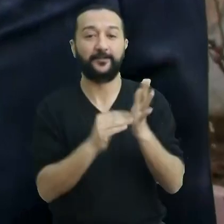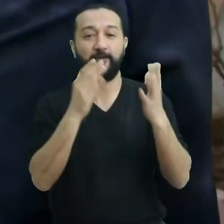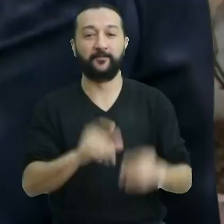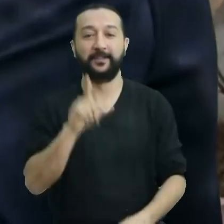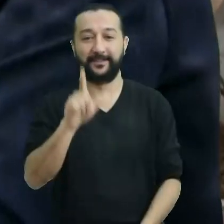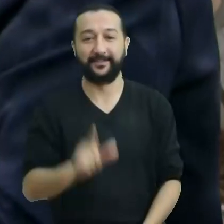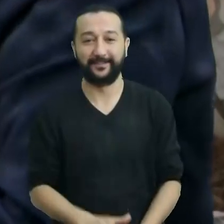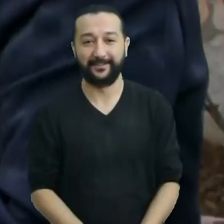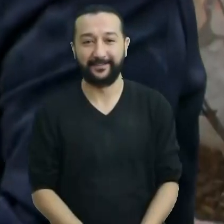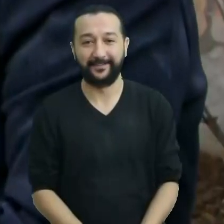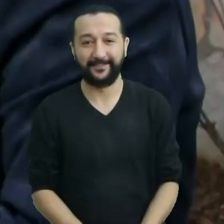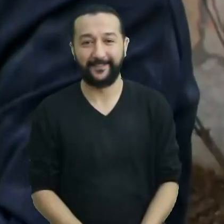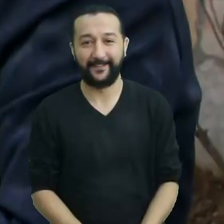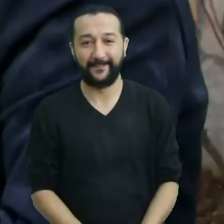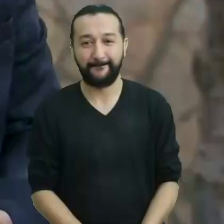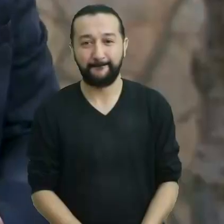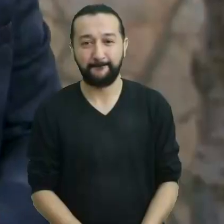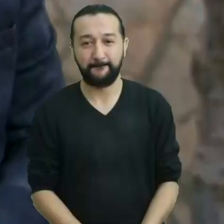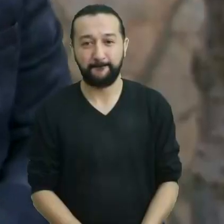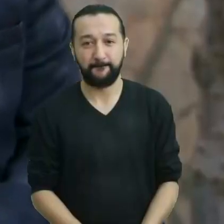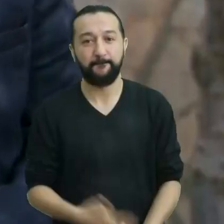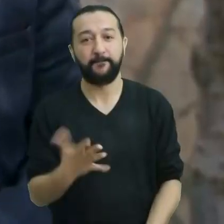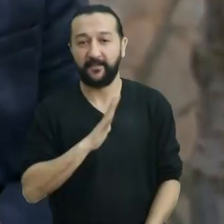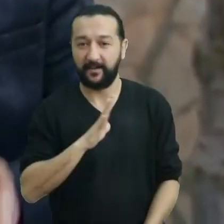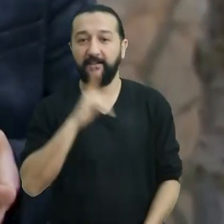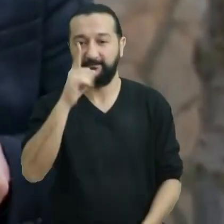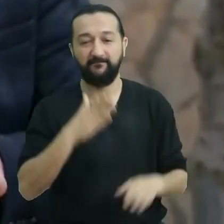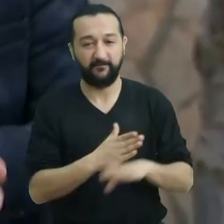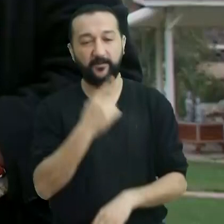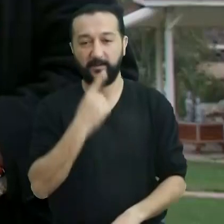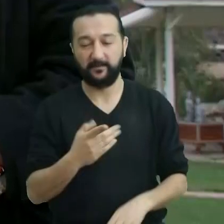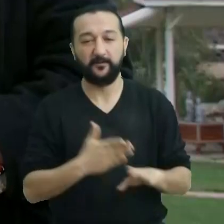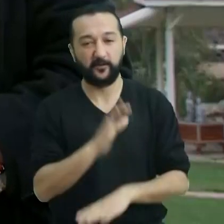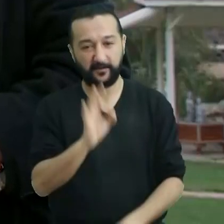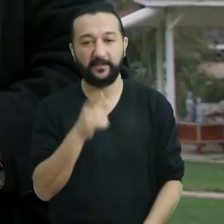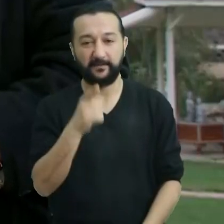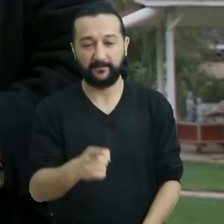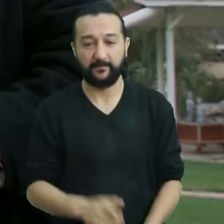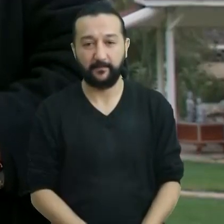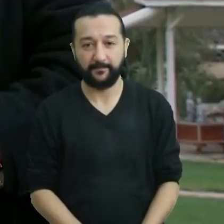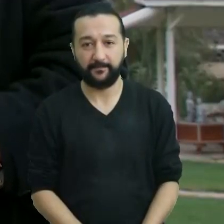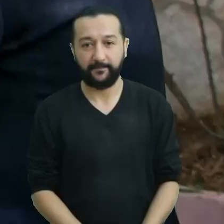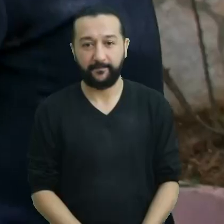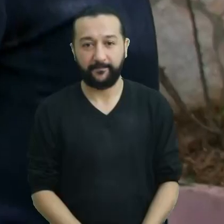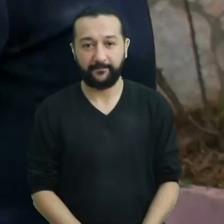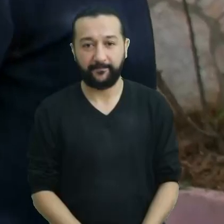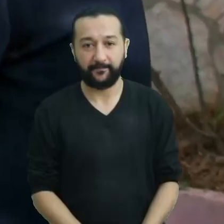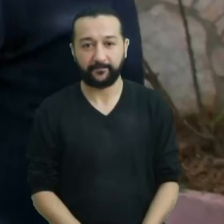Sarp omzunun üstünden Veysel'le Mehmet'e baktı. Vallahi doğru söylüyorsun Şükrü. Cüzdanındaki tüm parayı